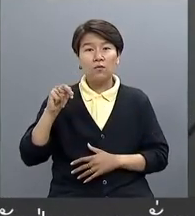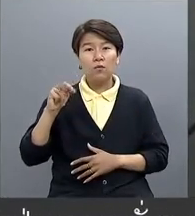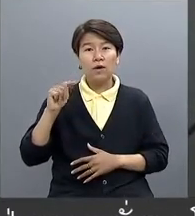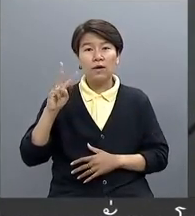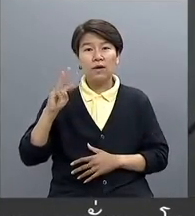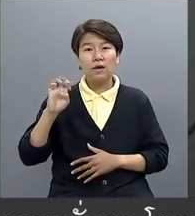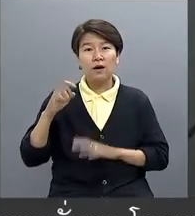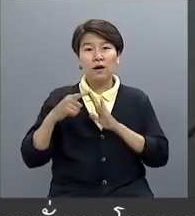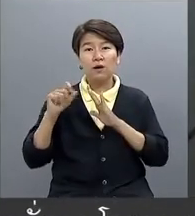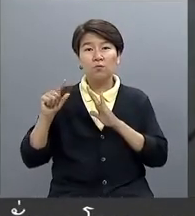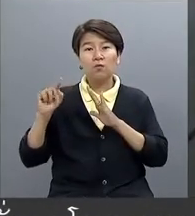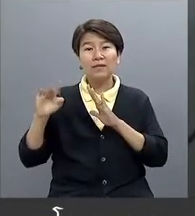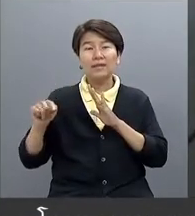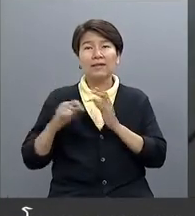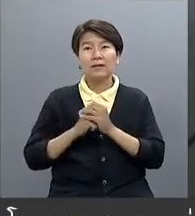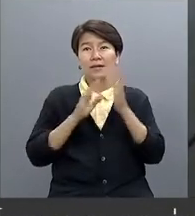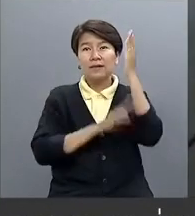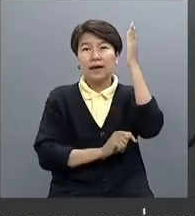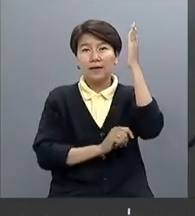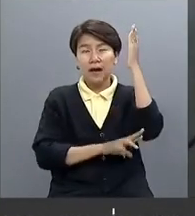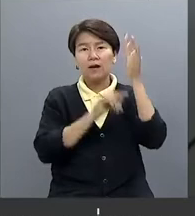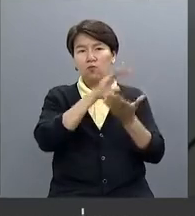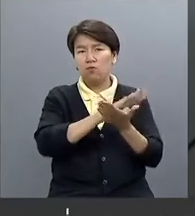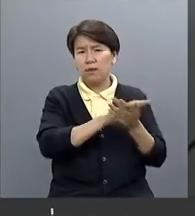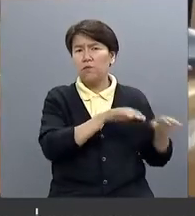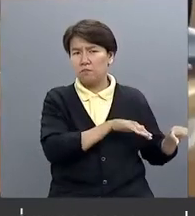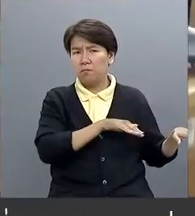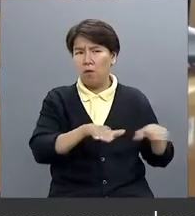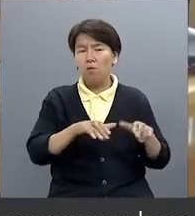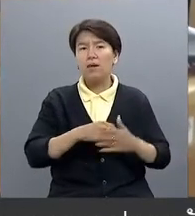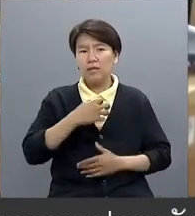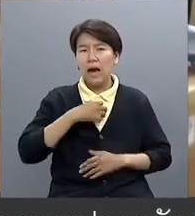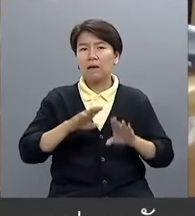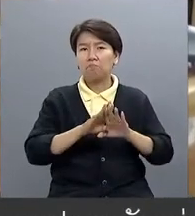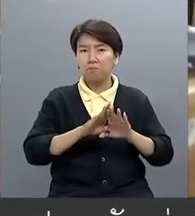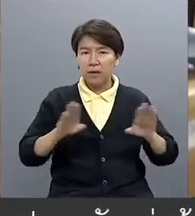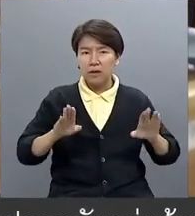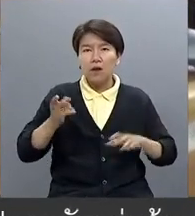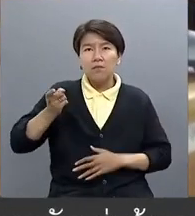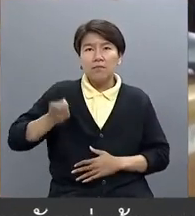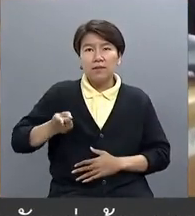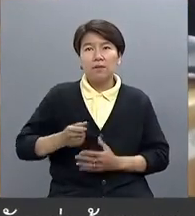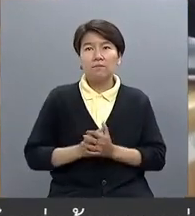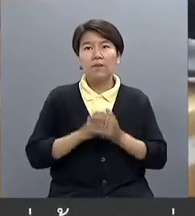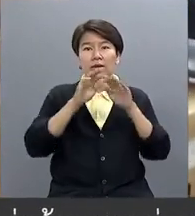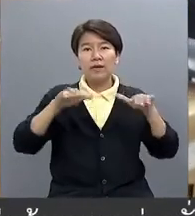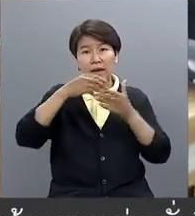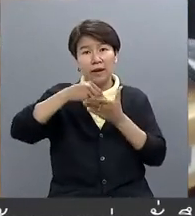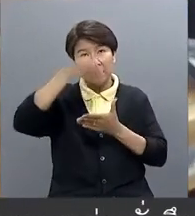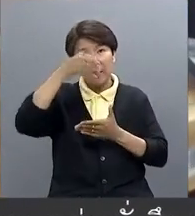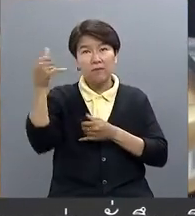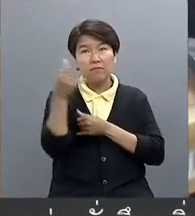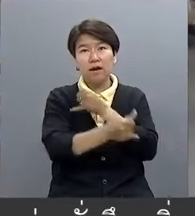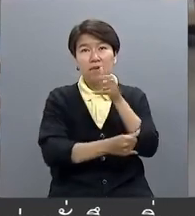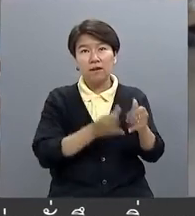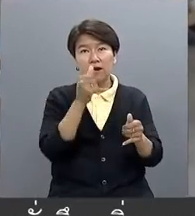ยหากจะเปิดเรียนตามปกติเพื่อคุณภาพการศึกษาของเด็กๆแต่หากมีการกำหนดจำนวนนักเรียนแต่ละห้องก็อาจจะทำ